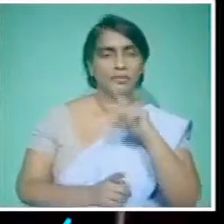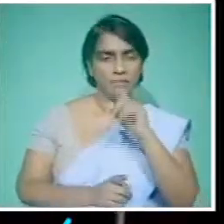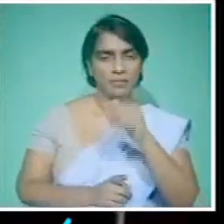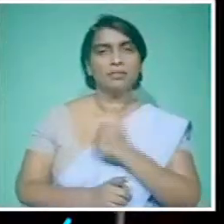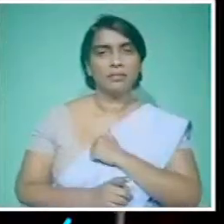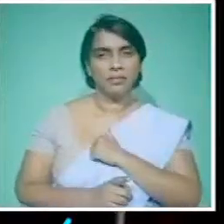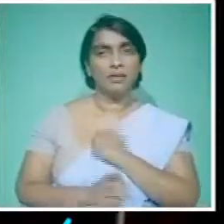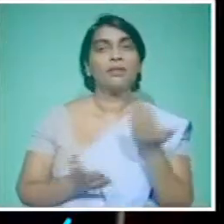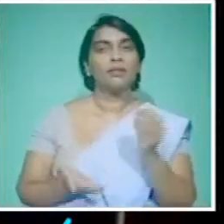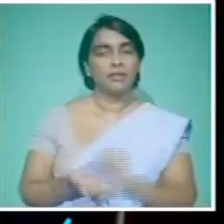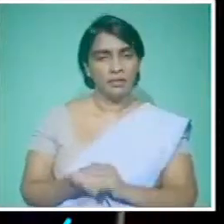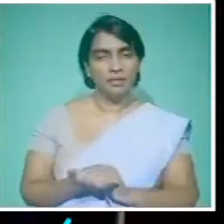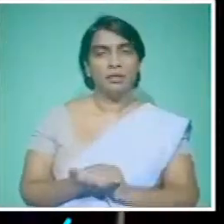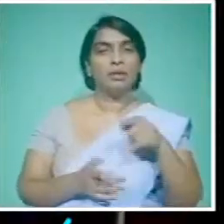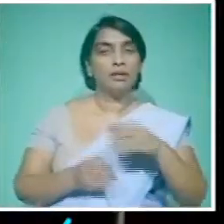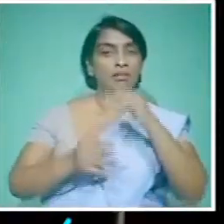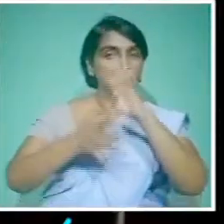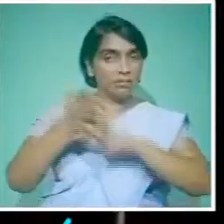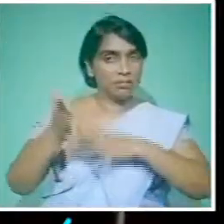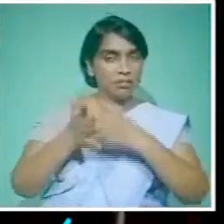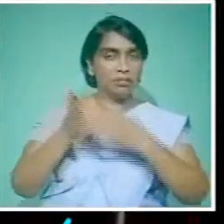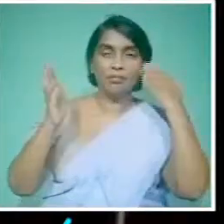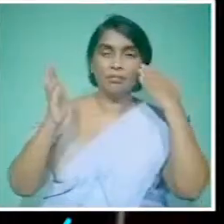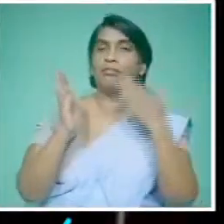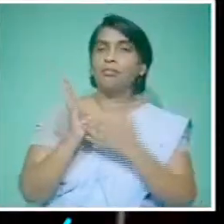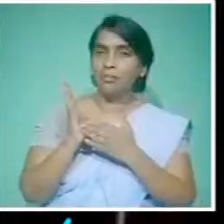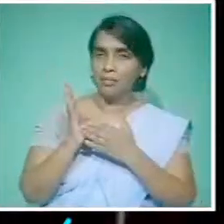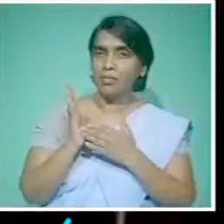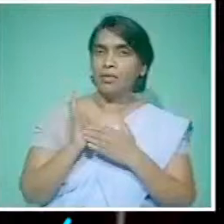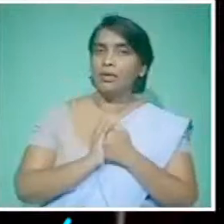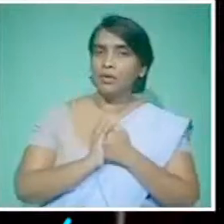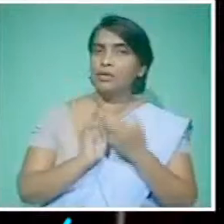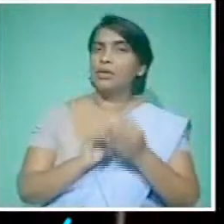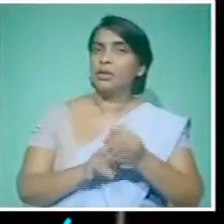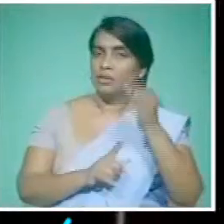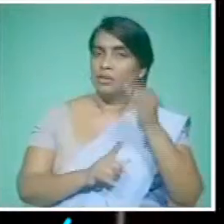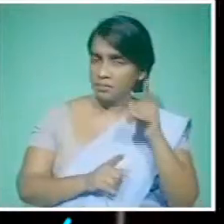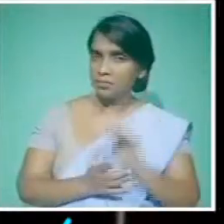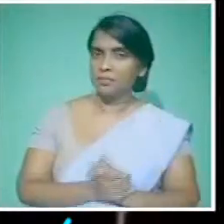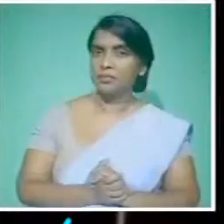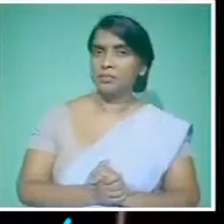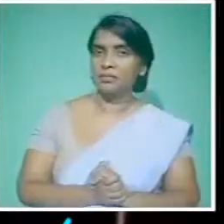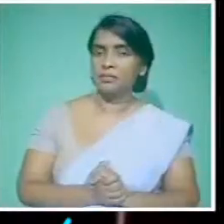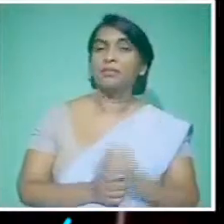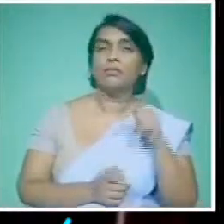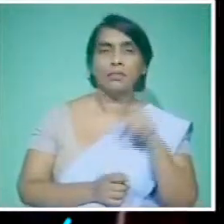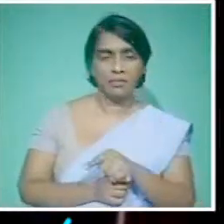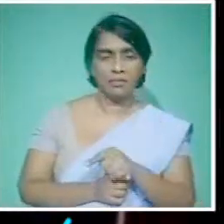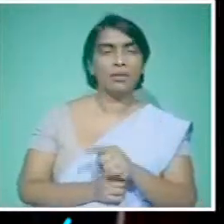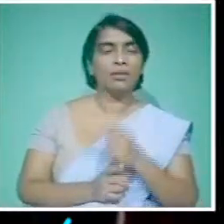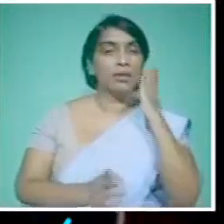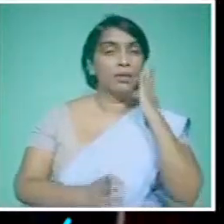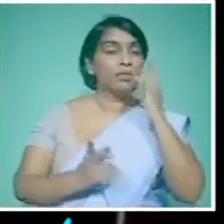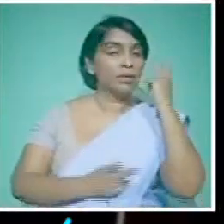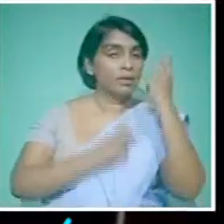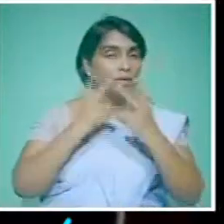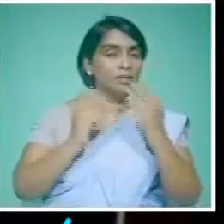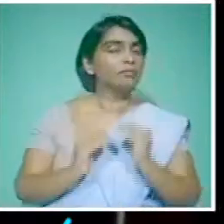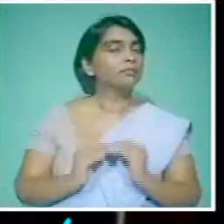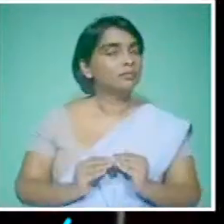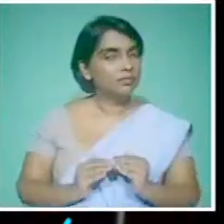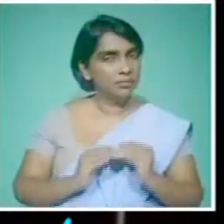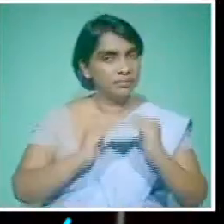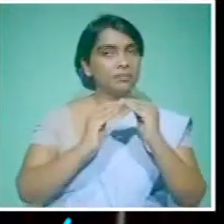කැමති නැවතත් මේ අයවැය කතාවට යද්දී ගරු ජනාධිපතිතුමා මේ සංචාරක ව්‍යාපාරයේ ගොඩ